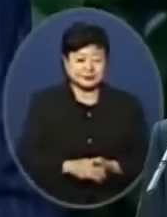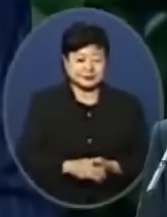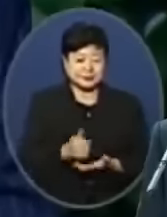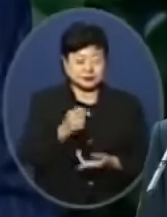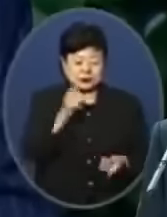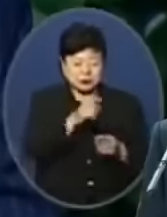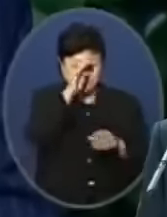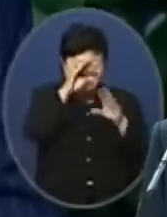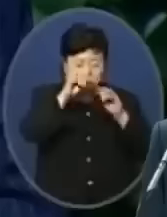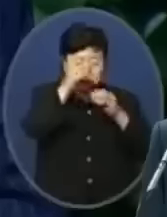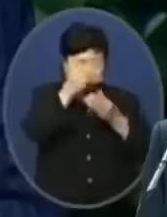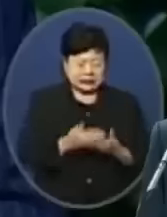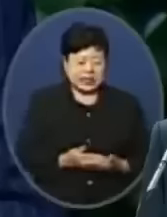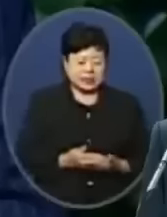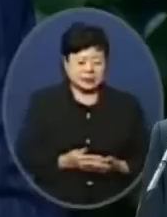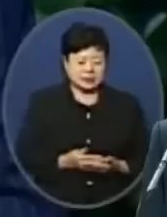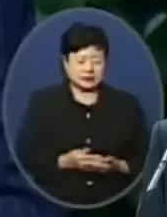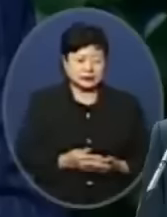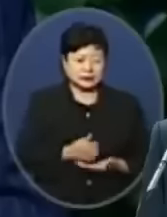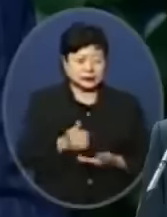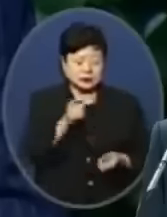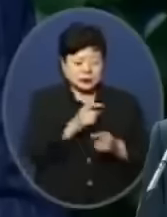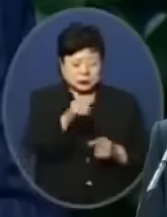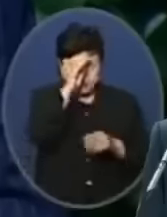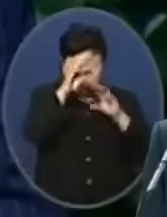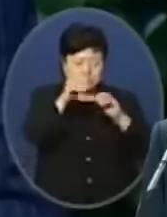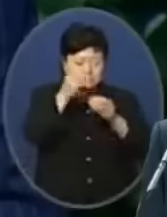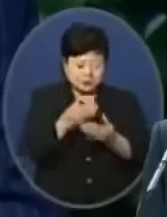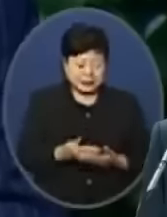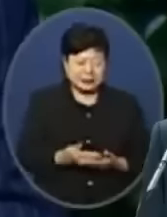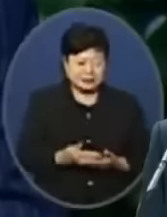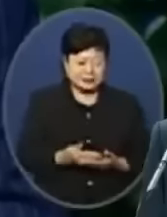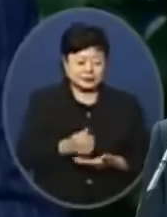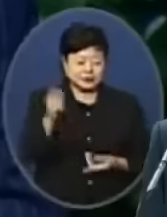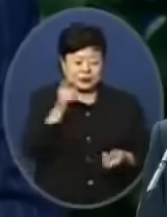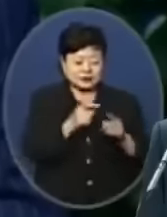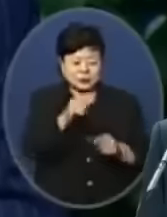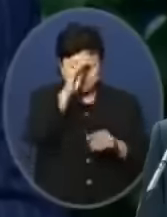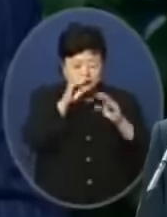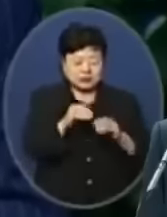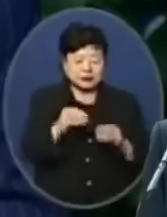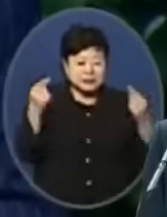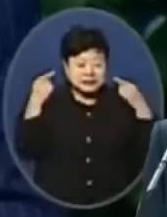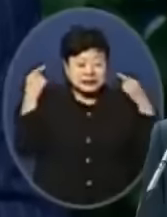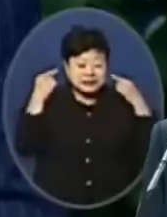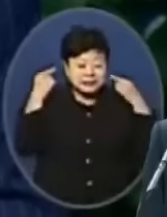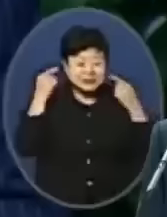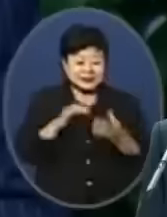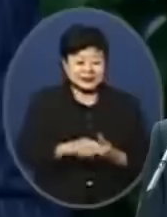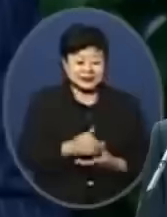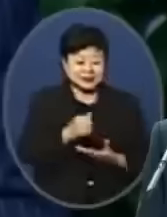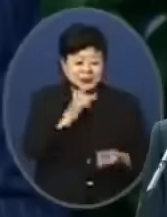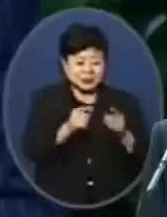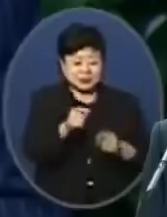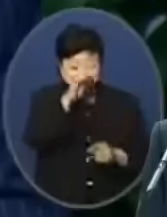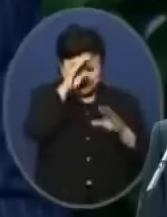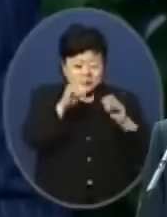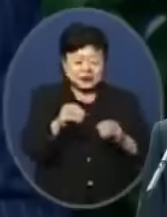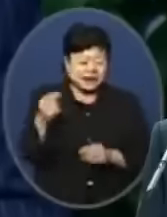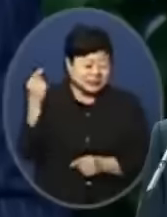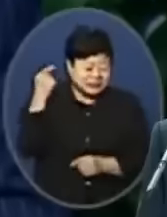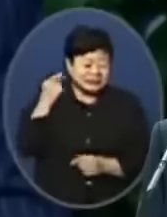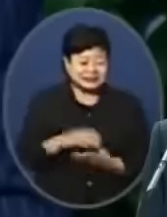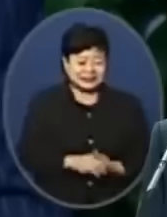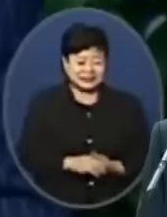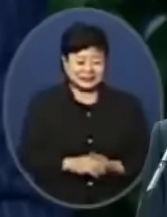제가 채찍에 맞음으로 너희가 남을 입었도다. 제가 채찍에 맞음으로 너희가 남을 입었도다. 아, 들으십시오. 제가 채찍에 맞음으로 너희가 남을